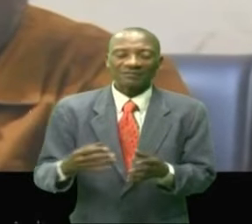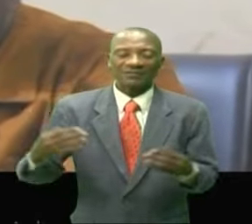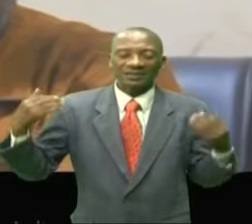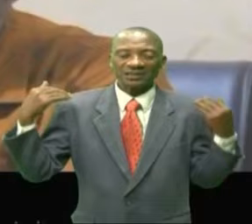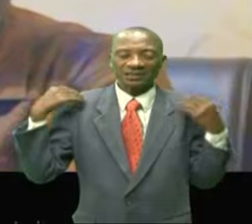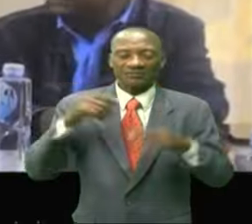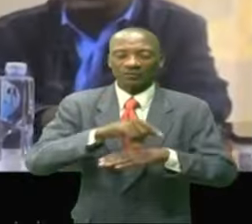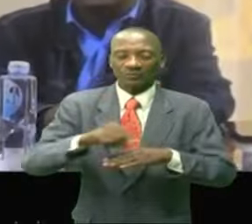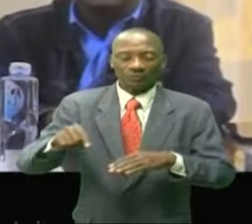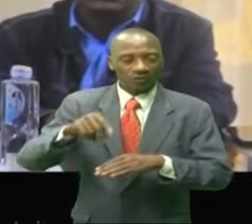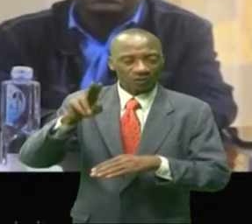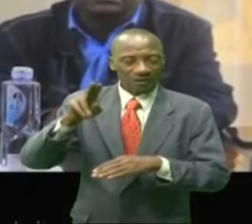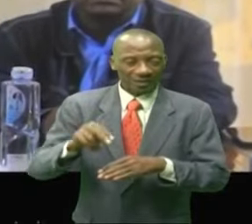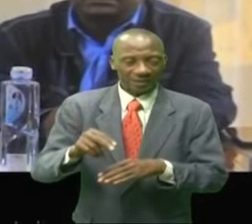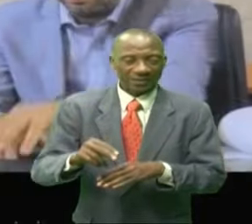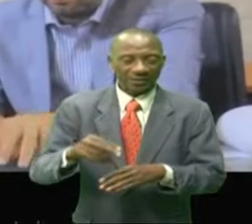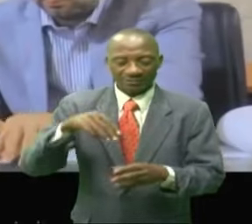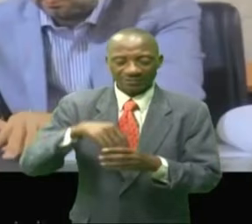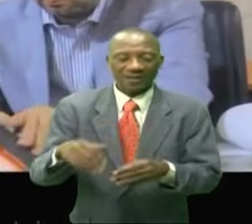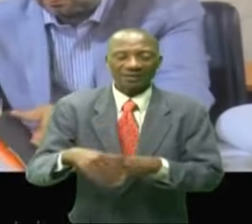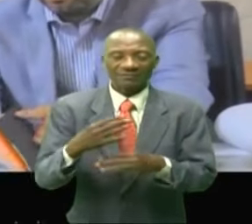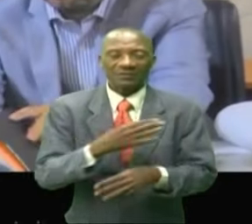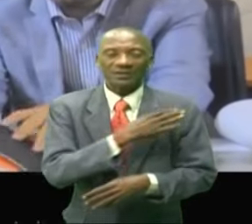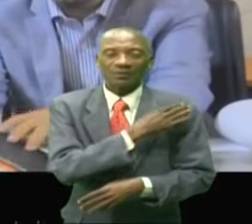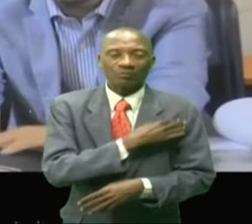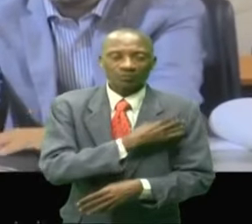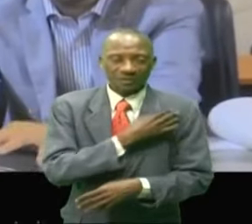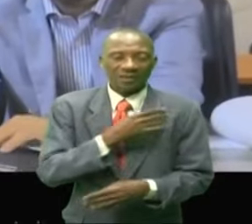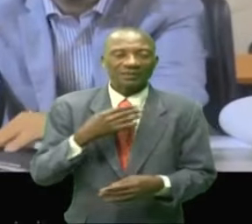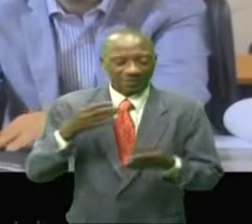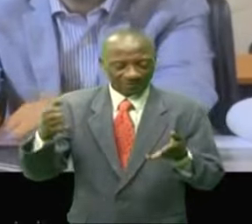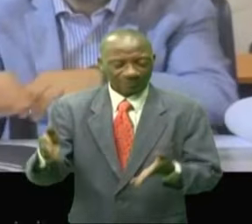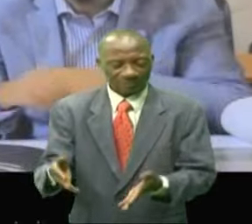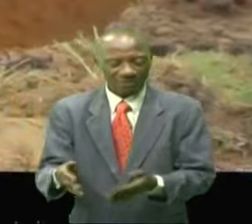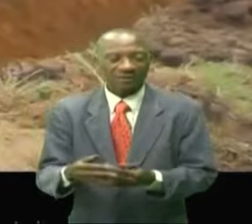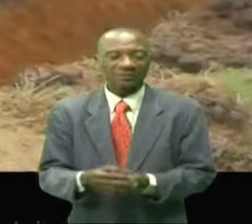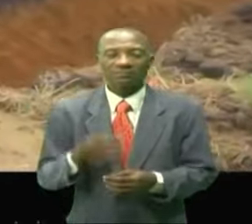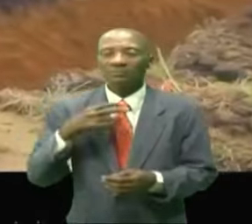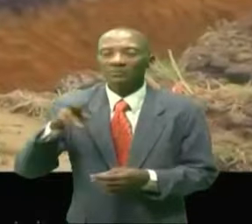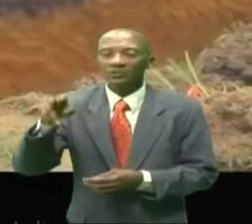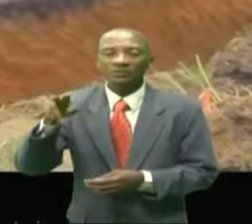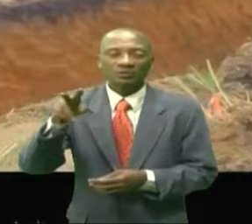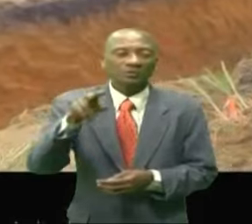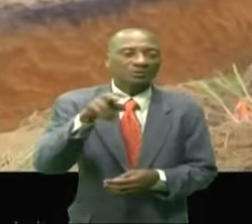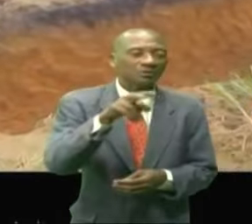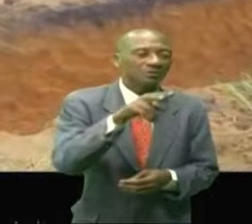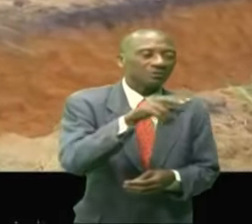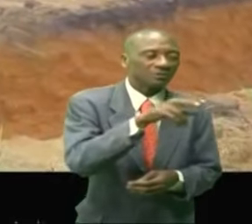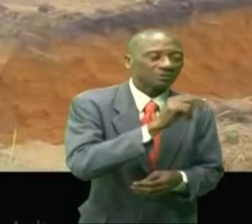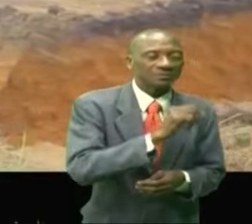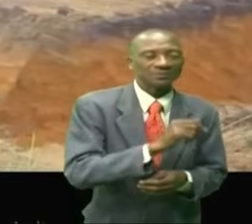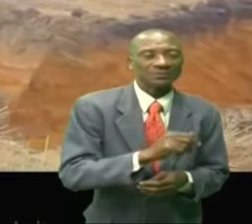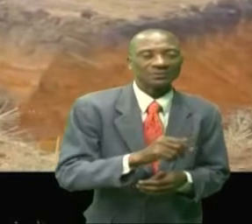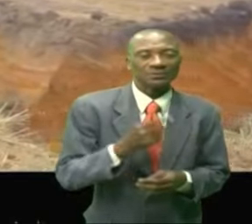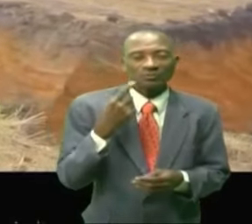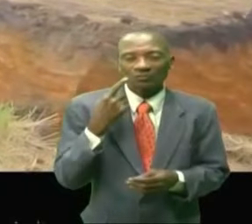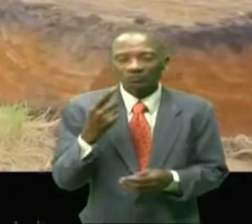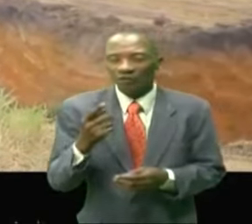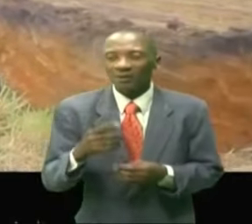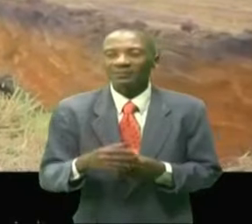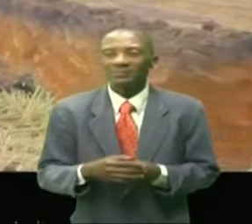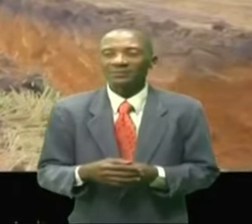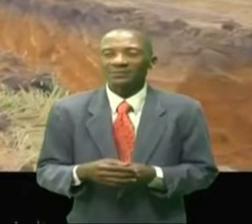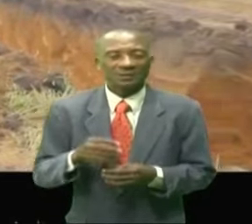MONUSCO Bunia, la RVIA et l'entreprise Mogabaon ayant gagné le marché. Au stade actuel sur le chantier, il s'observe